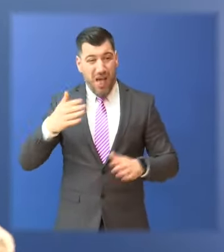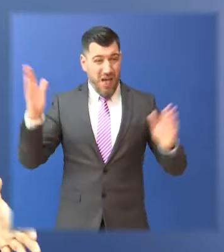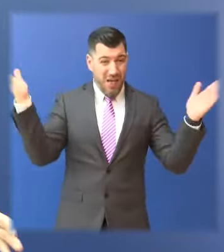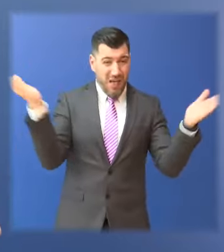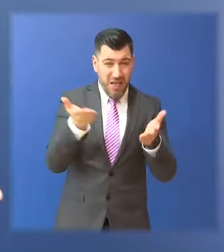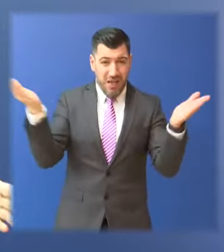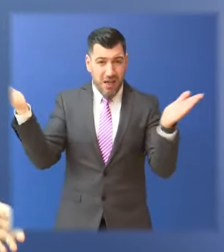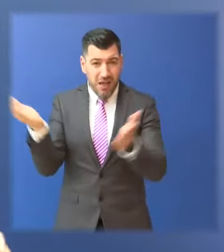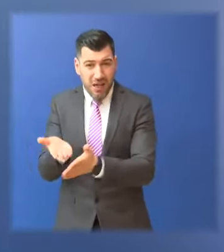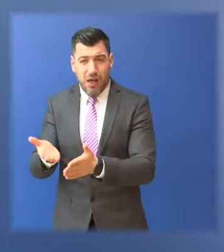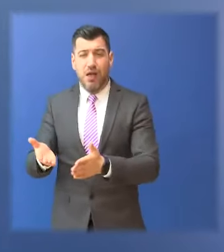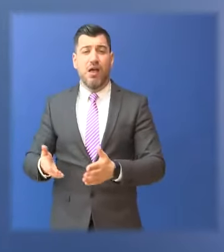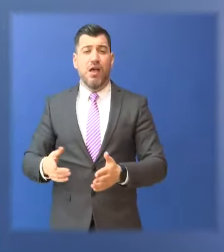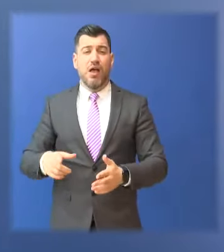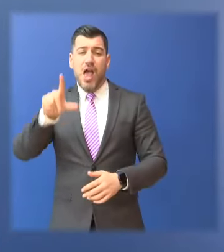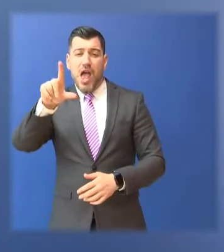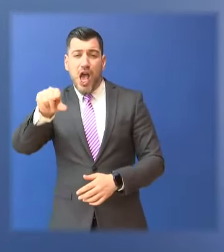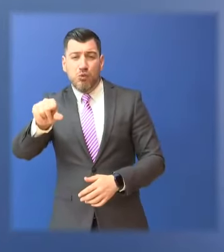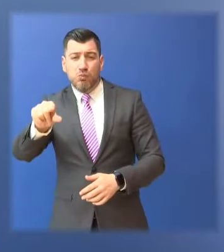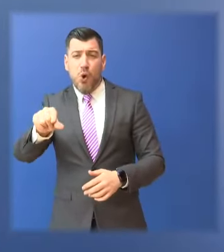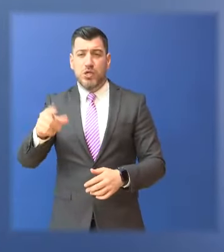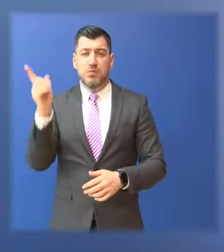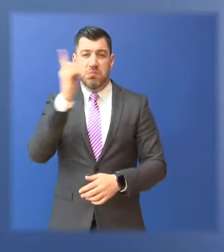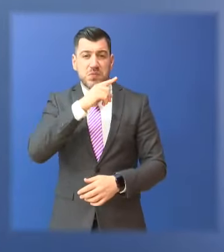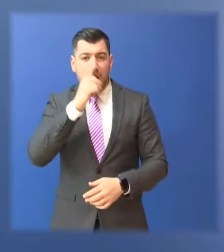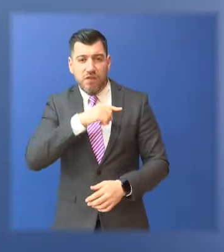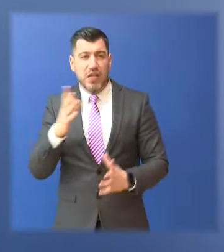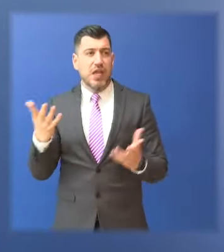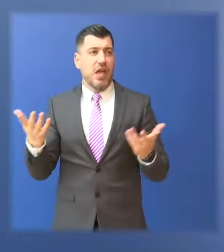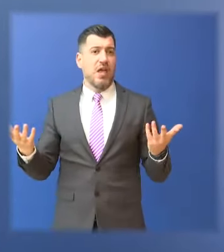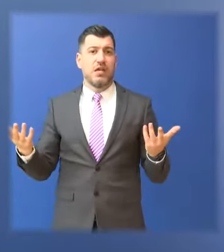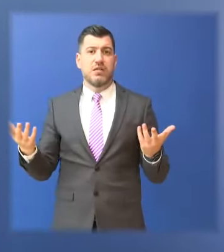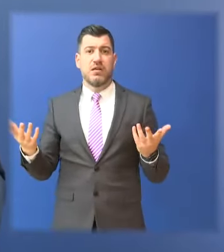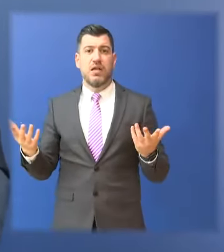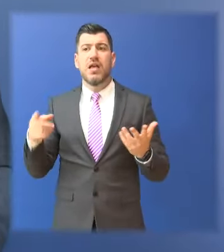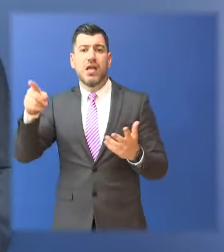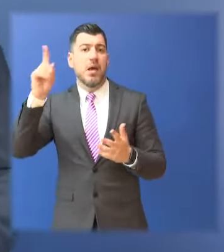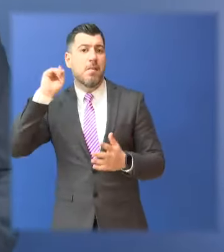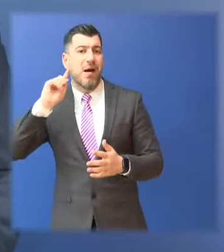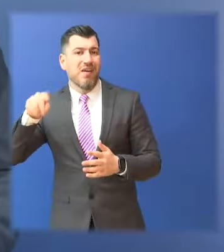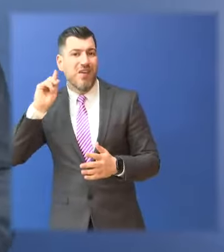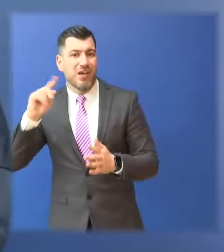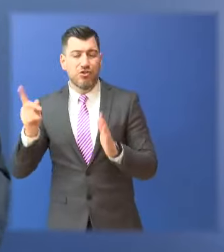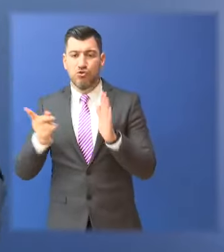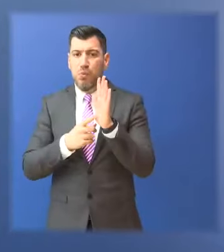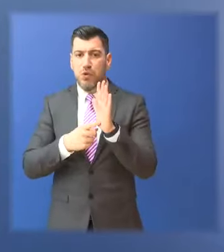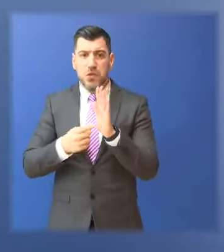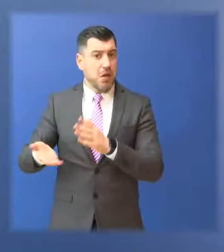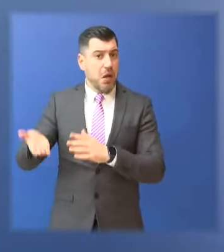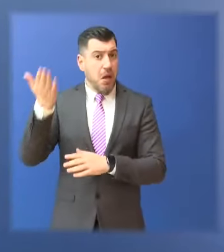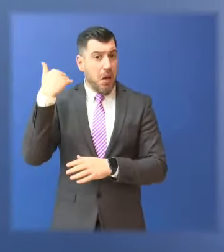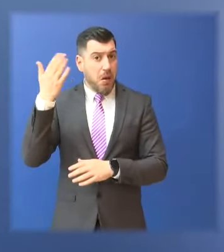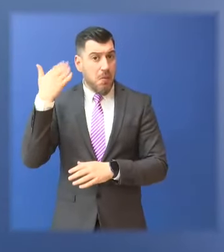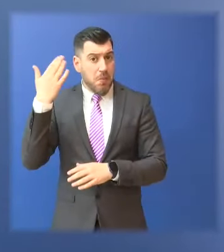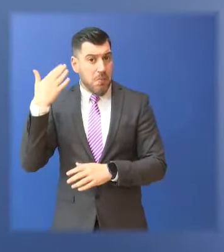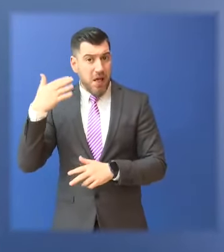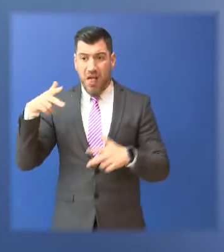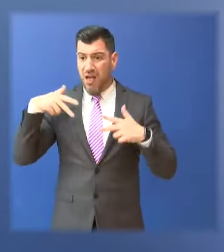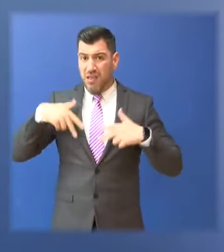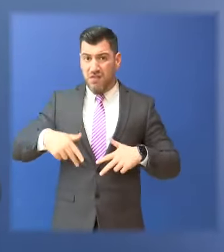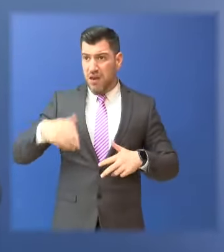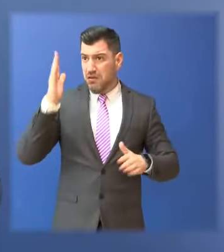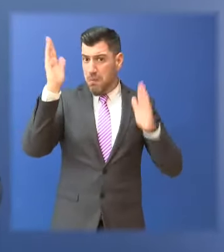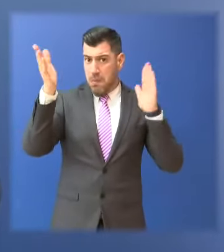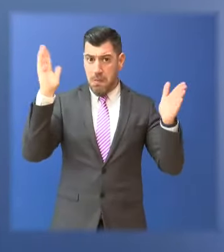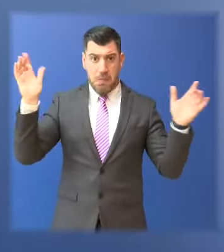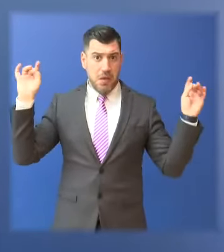ούτε συνολικά οι παραβιάσεις της νομοθεσίας που έχουν να κάνουν με τους καταναλωτές,